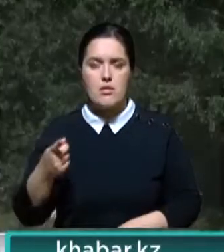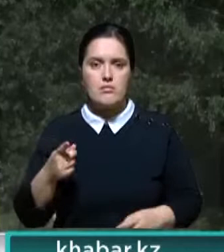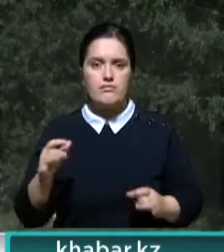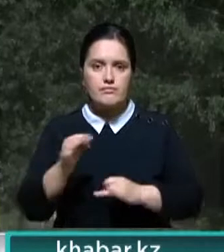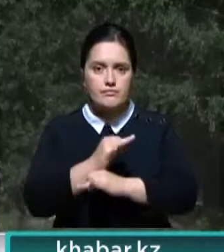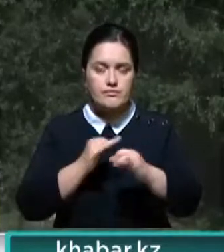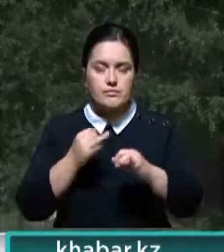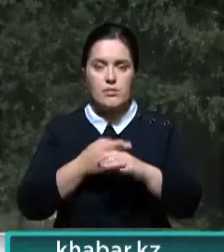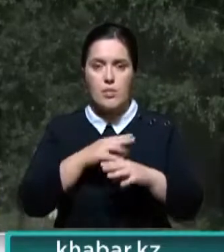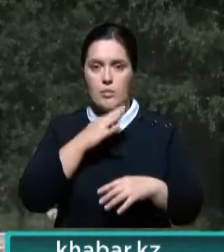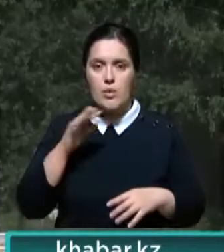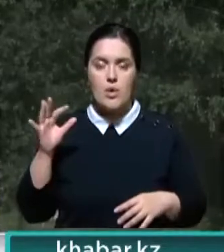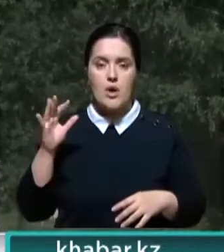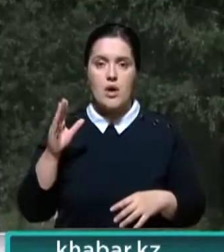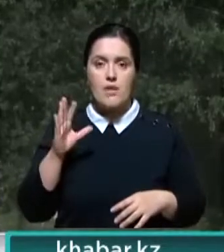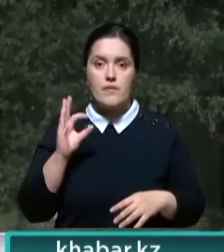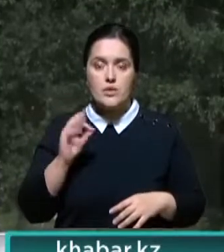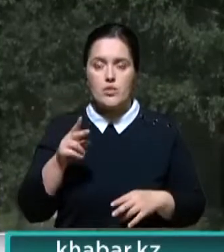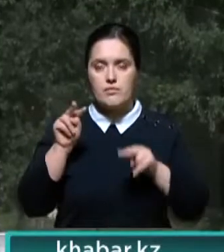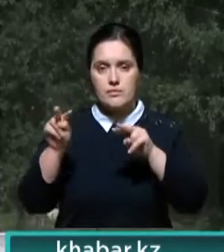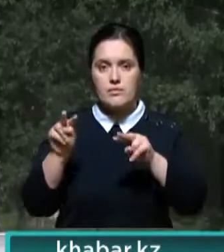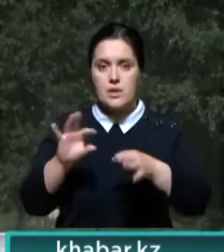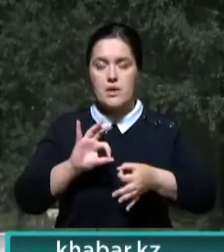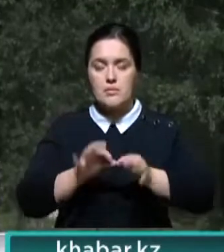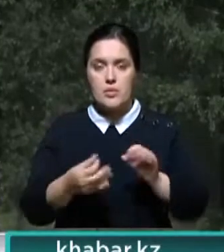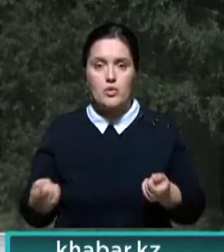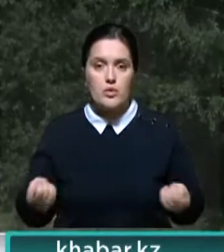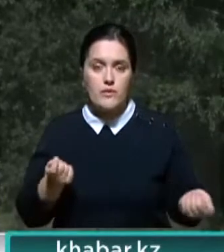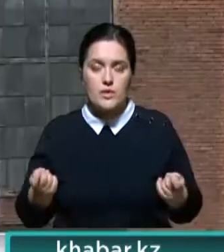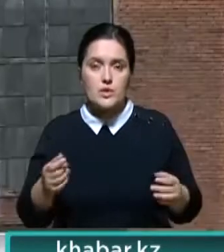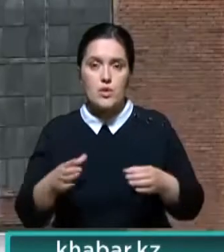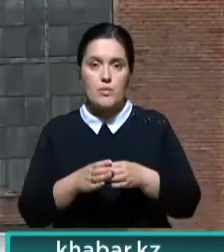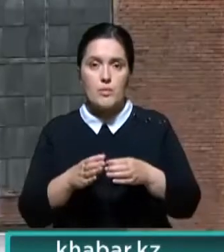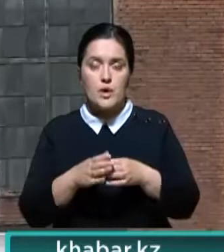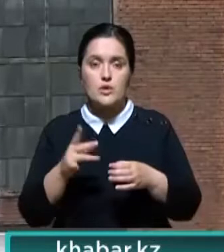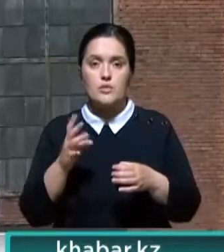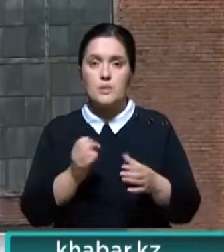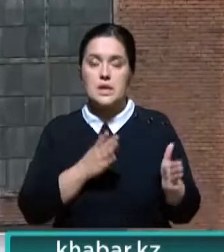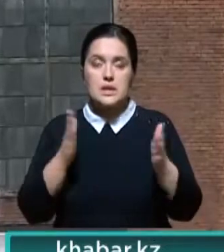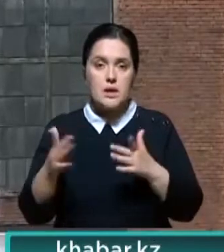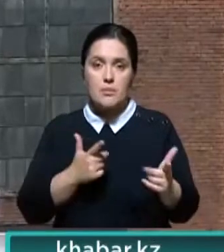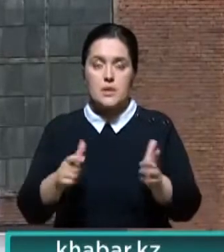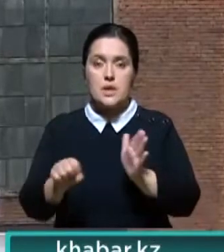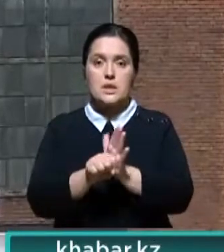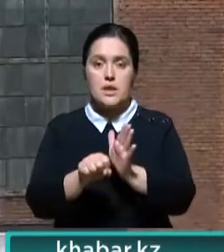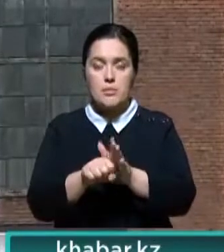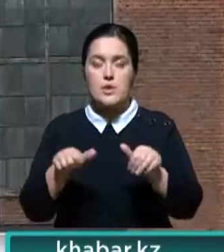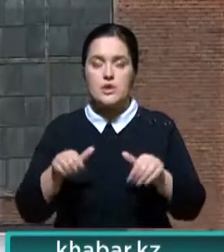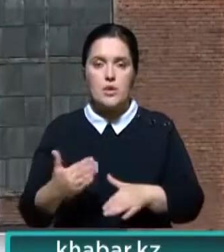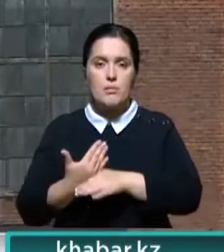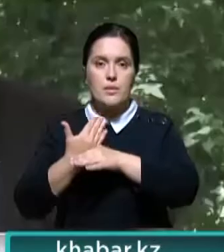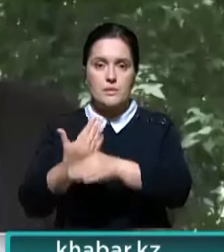обсуждаемых объектов на Востоке и находится под пристальным вниманием руководства области. Чтобы не сорвать подготовку к зиме, решено даже